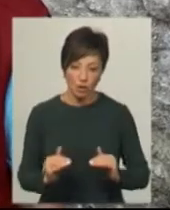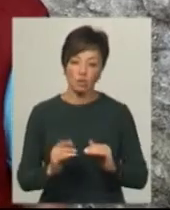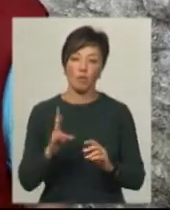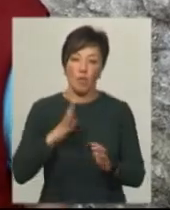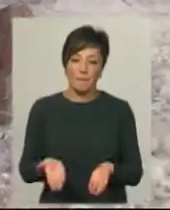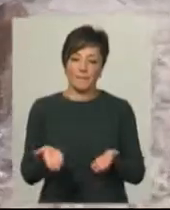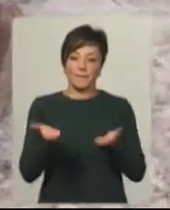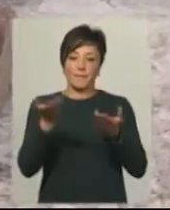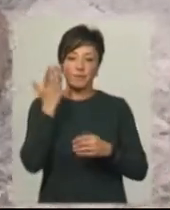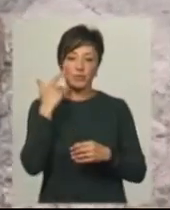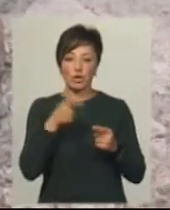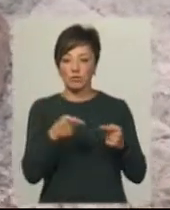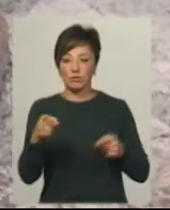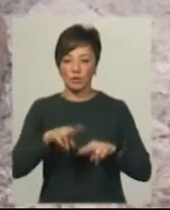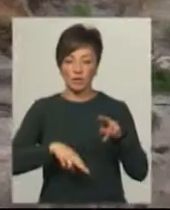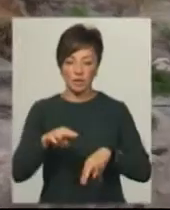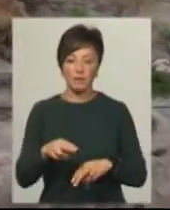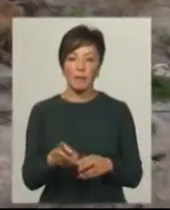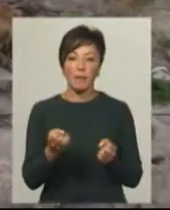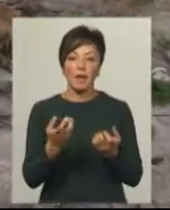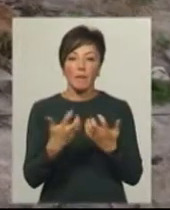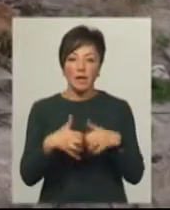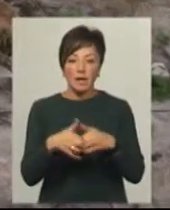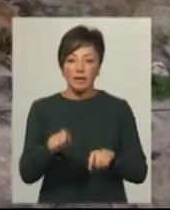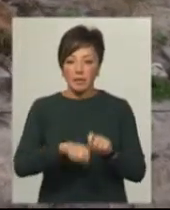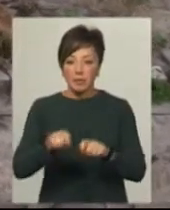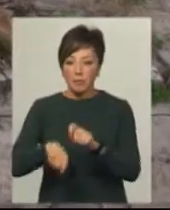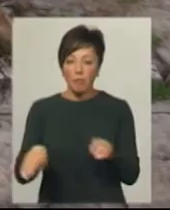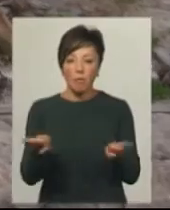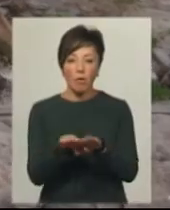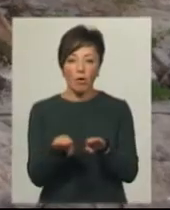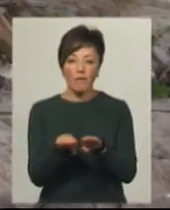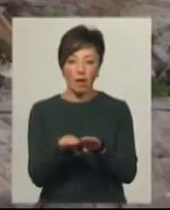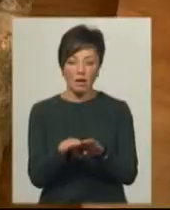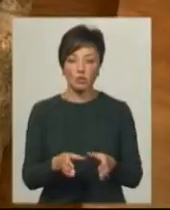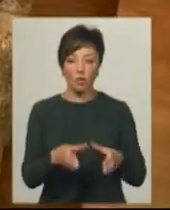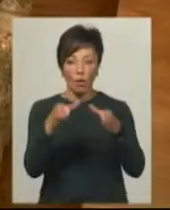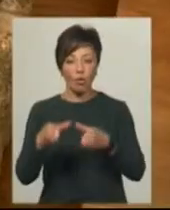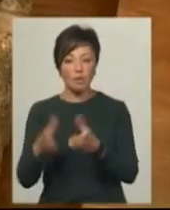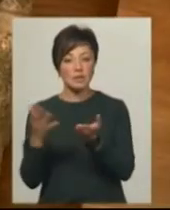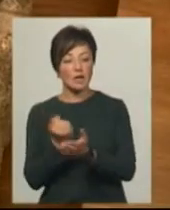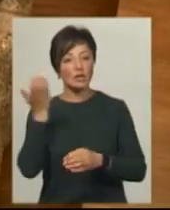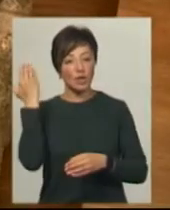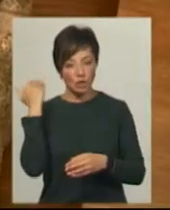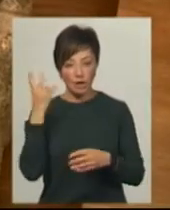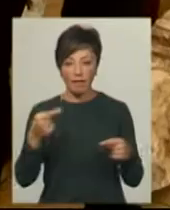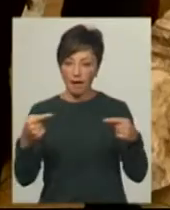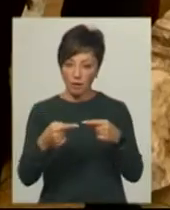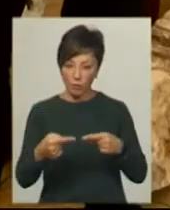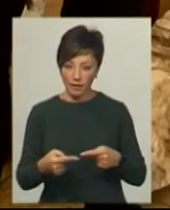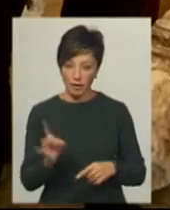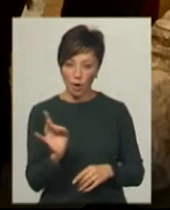під час будівництва. А ще за допомогою приладу виміряли і порівняли нову знахідку з колонами, що знайдені раніше, на відповідність